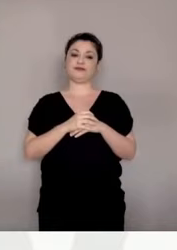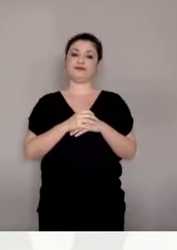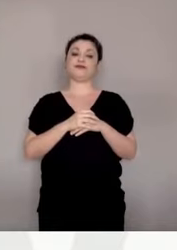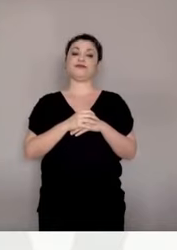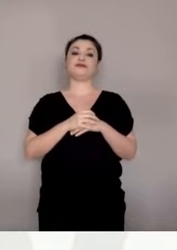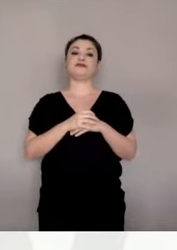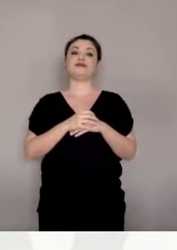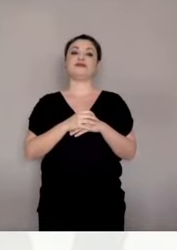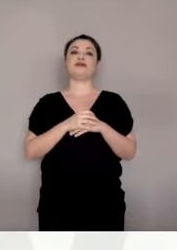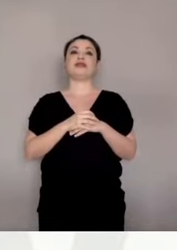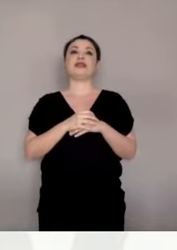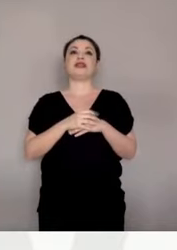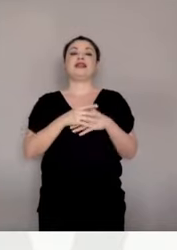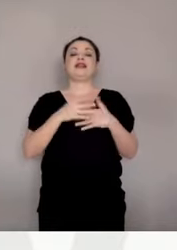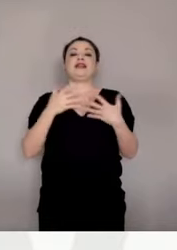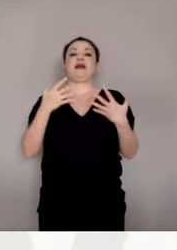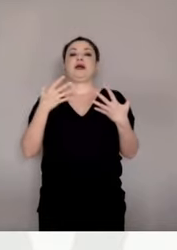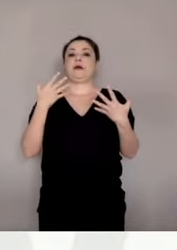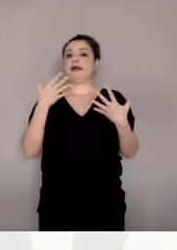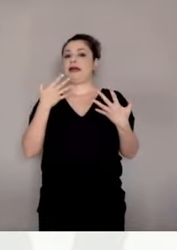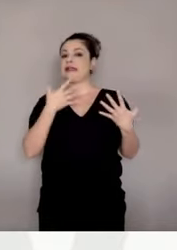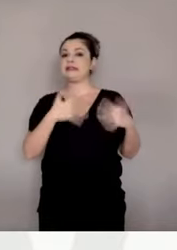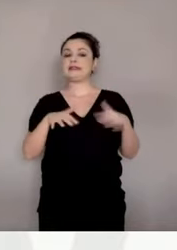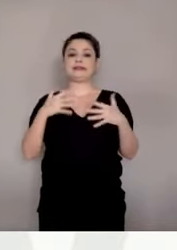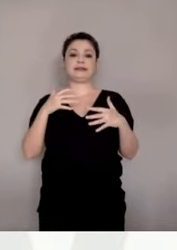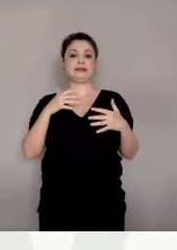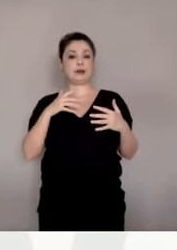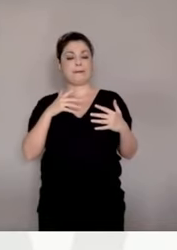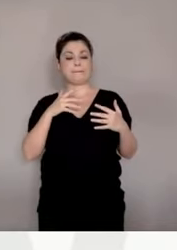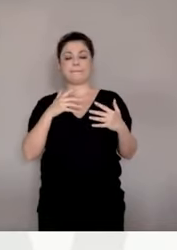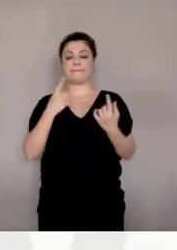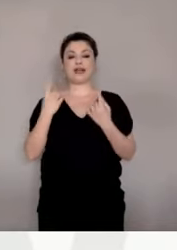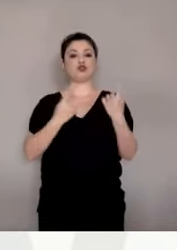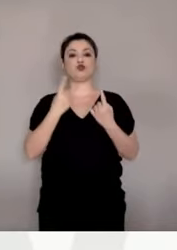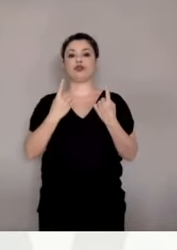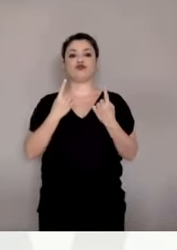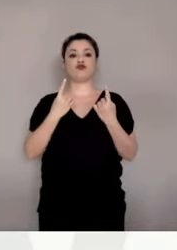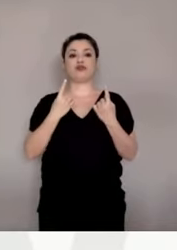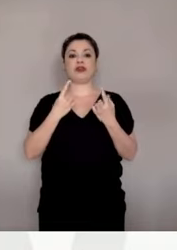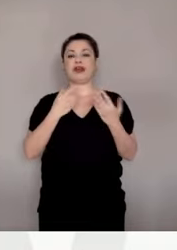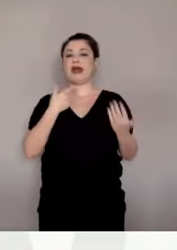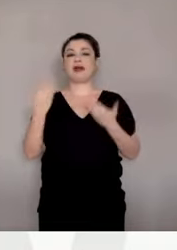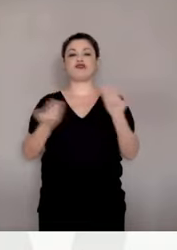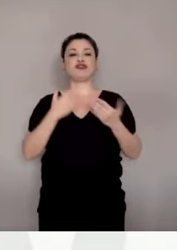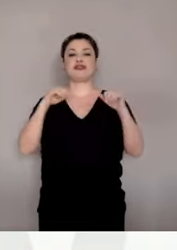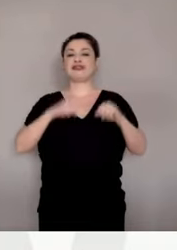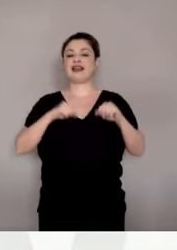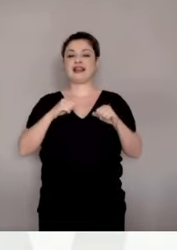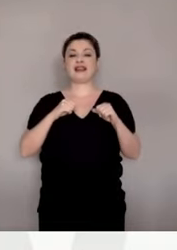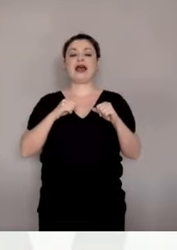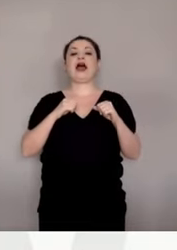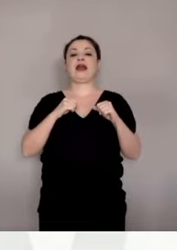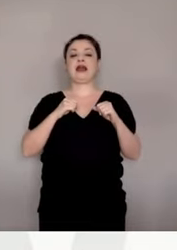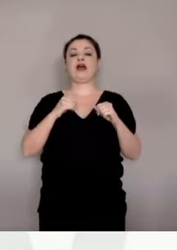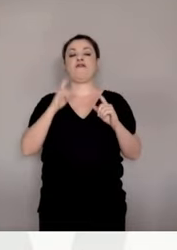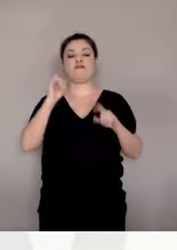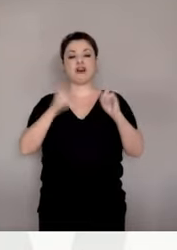Stiamo faticosamente uscendo da una drammatica emergenza sanitaria e in